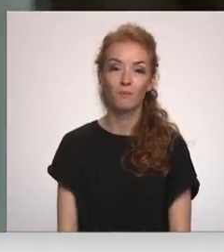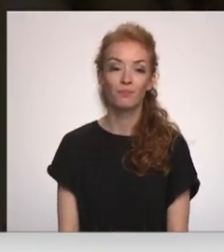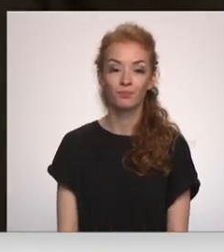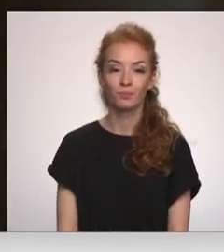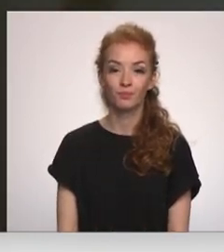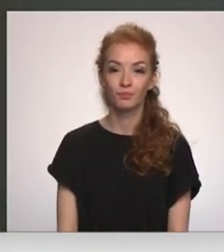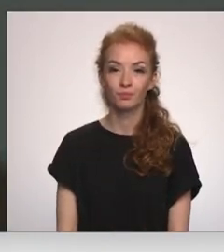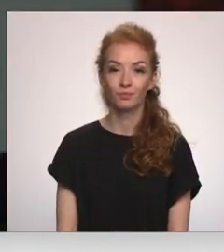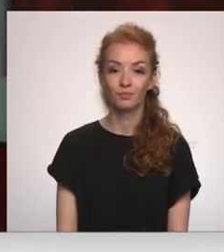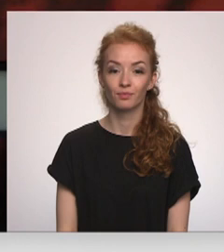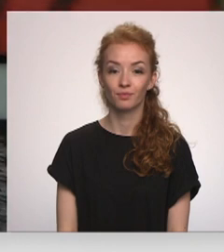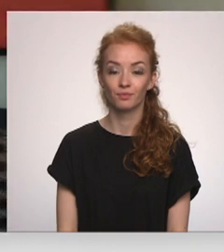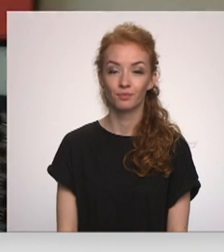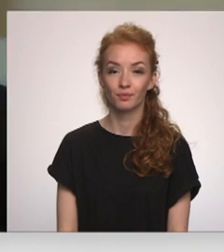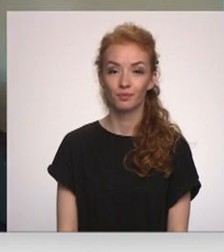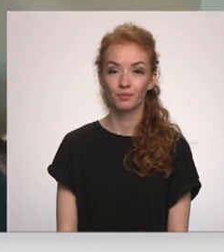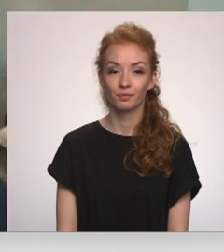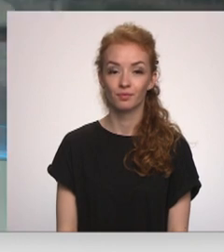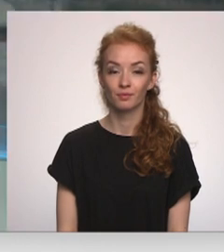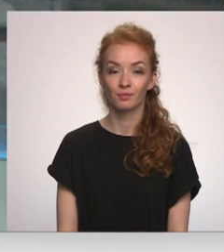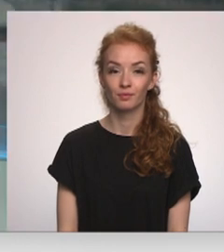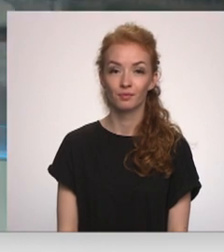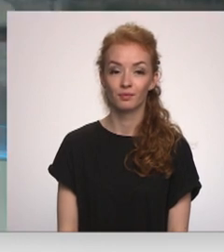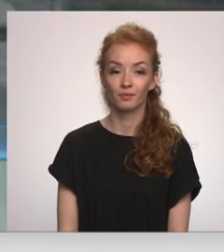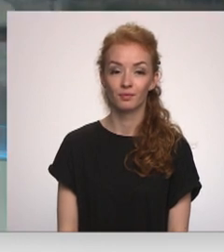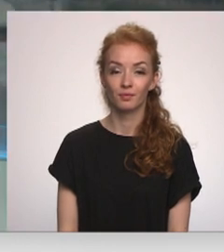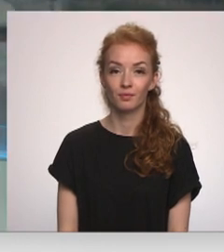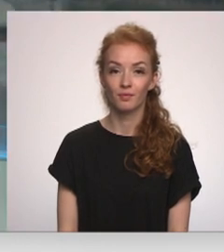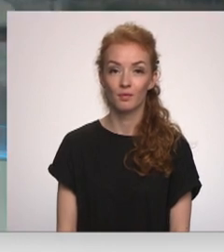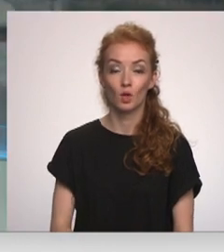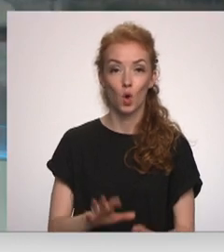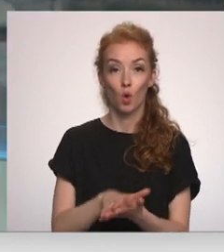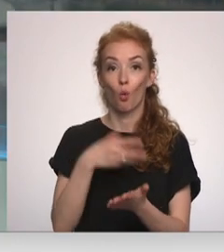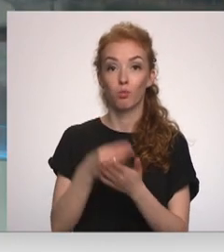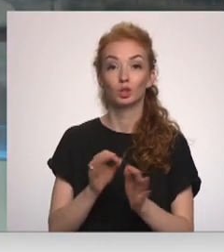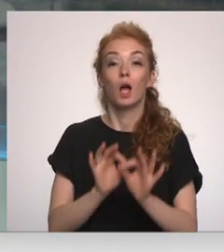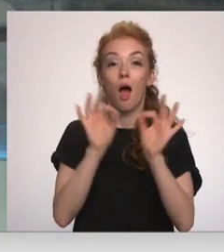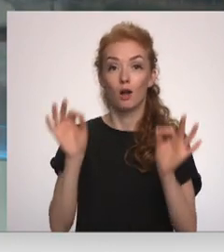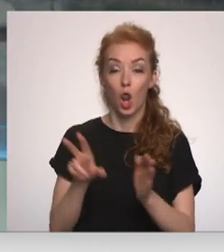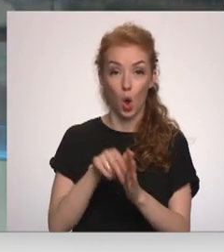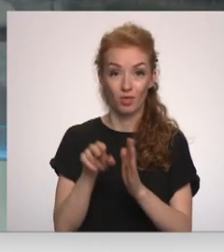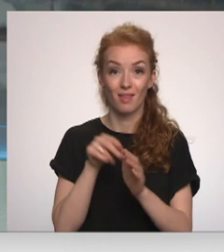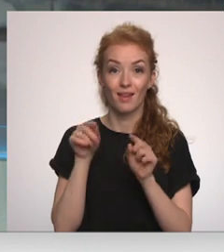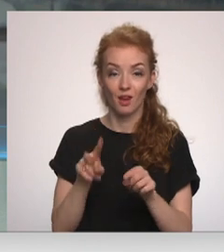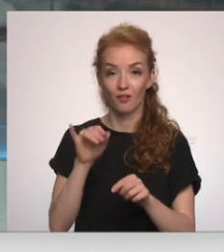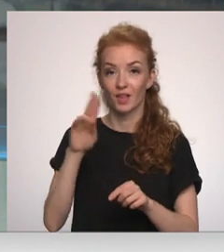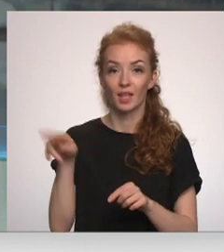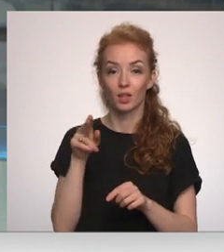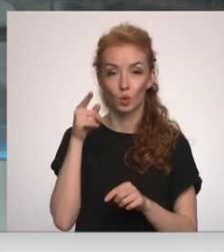Ozola Balode, Māris Jurgensons, Latvijas televīzija. Piebildīšu, ka kopš loterijas sākuma valsts ieņēmuma